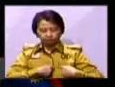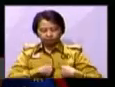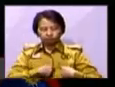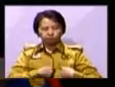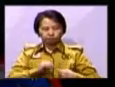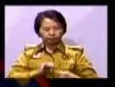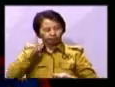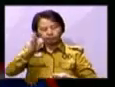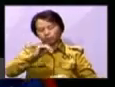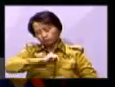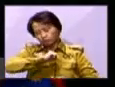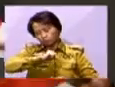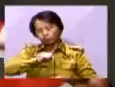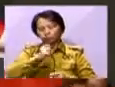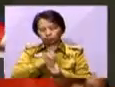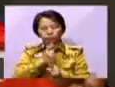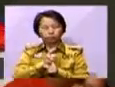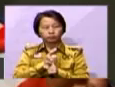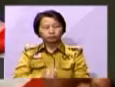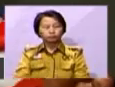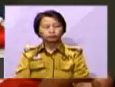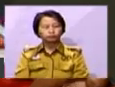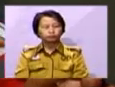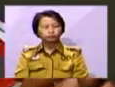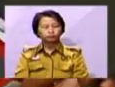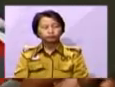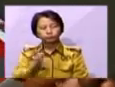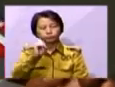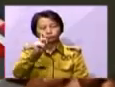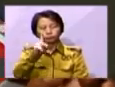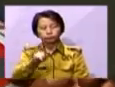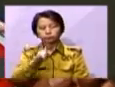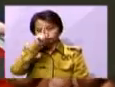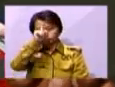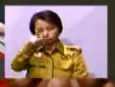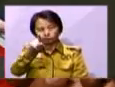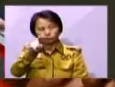I will fight for goal. Okay, sebenarnya